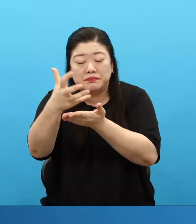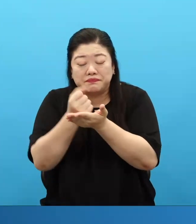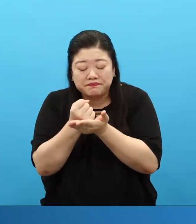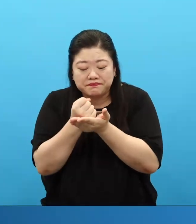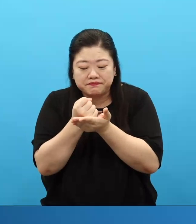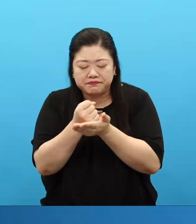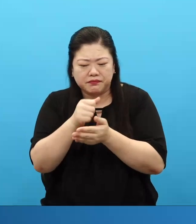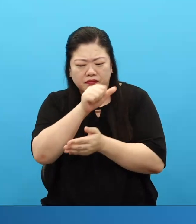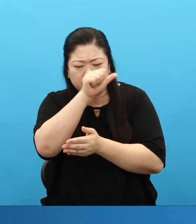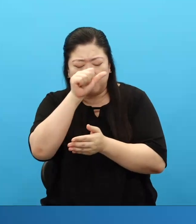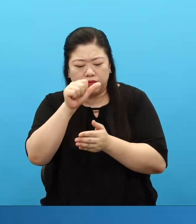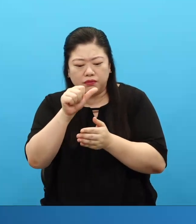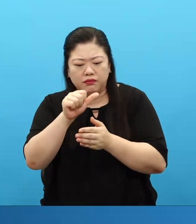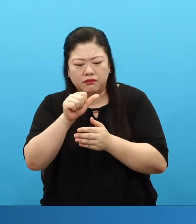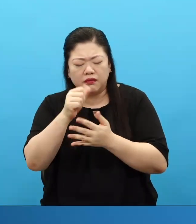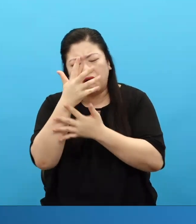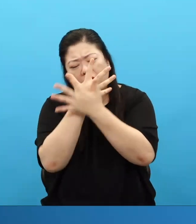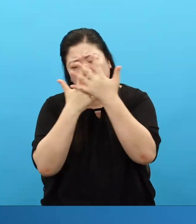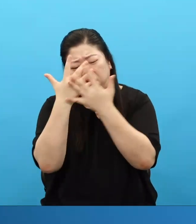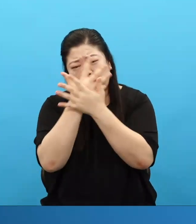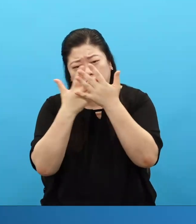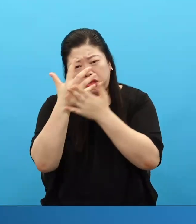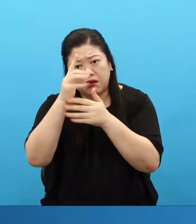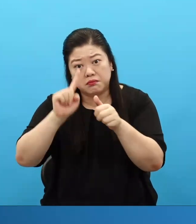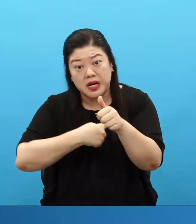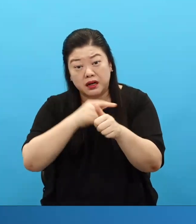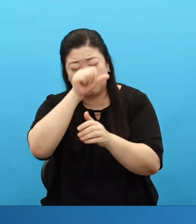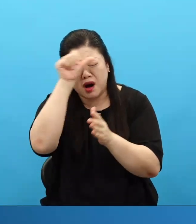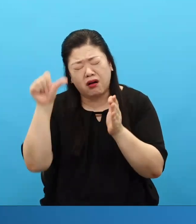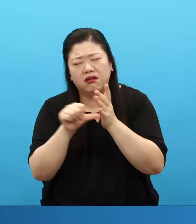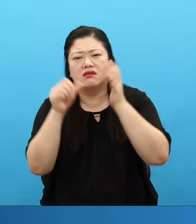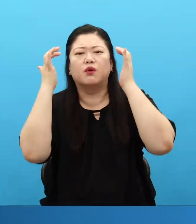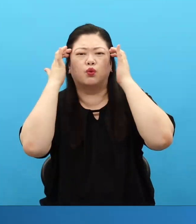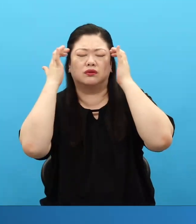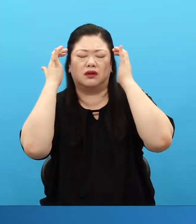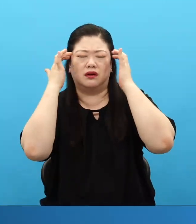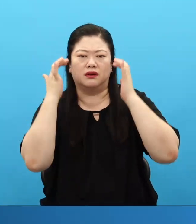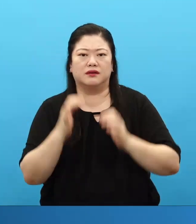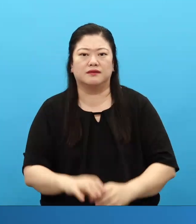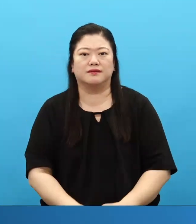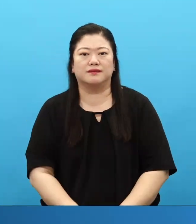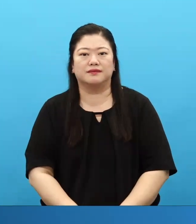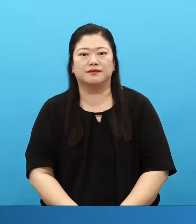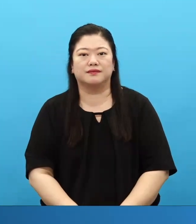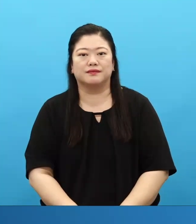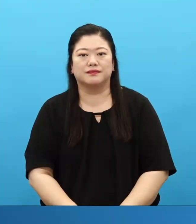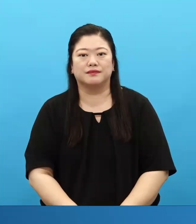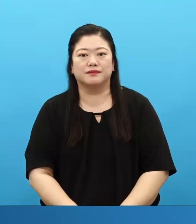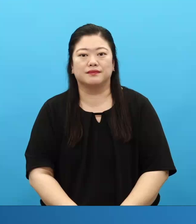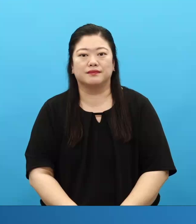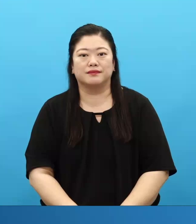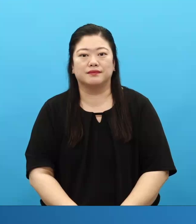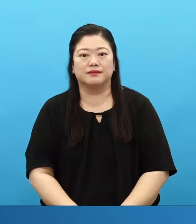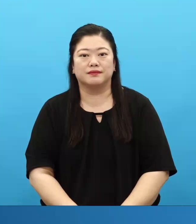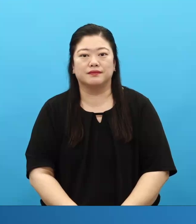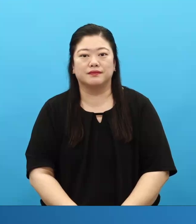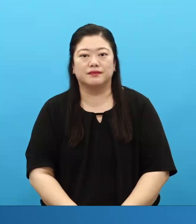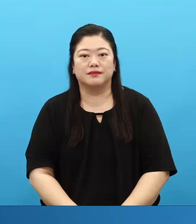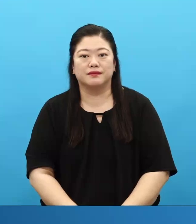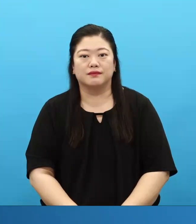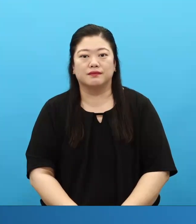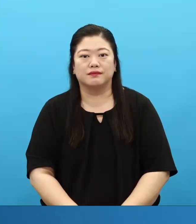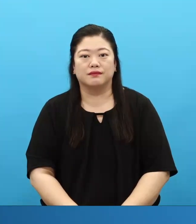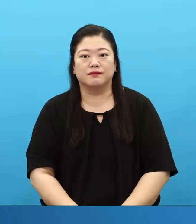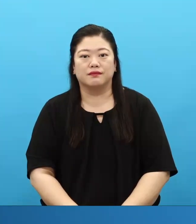field. 증명을 된 겁니다. And so right now I verified this. 성공된 자리에 왔습니다. That he rose to the seat of 이게 success. 중요하지 않다 해요. But that was